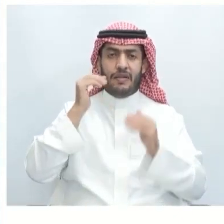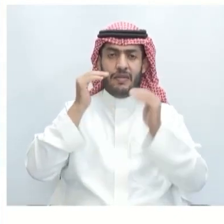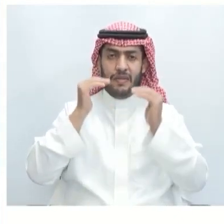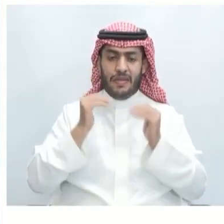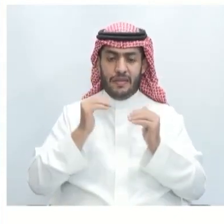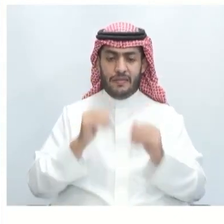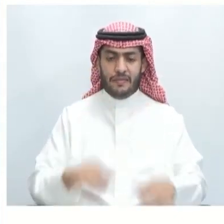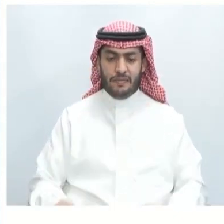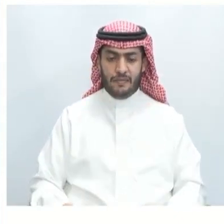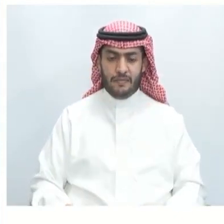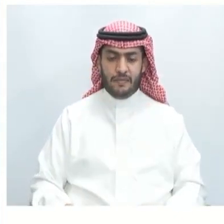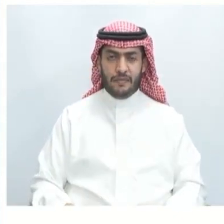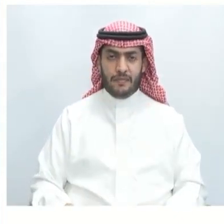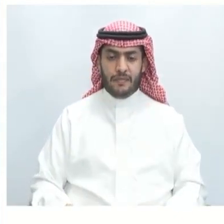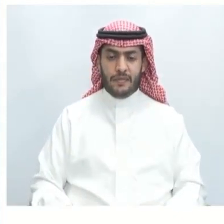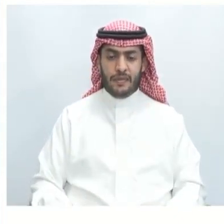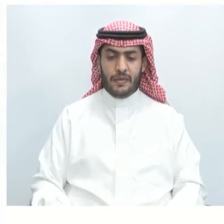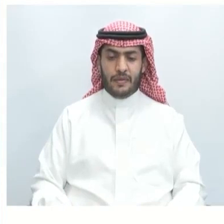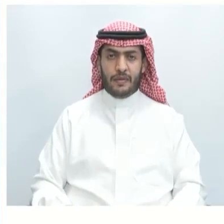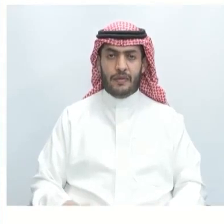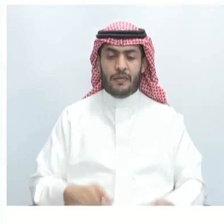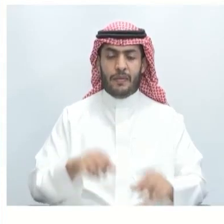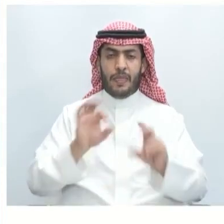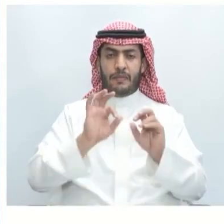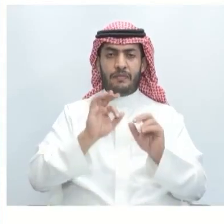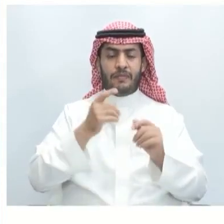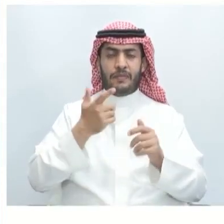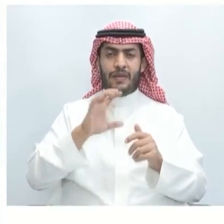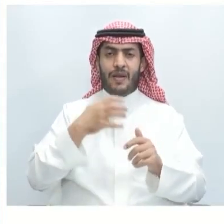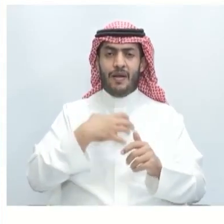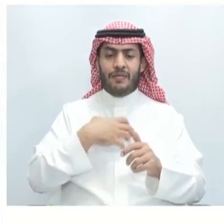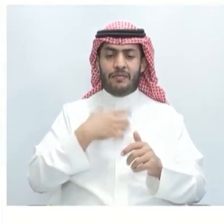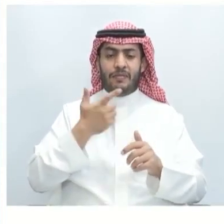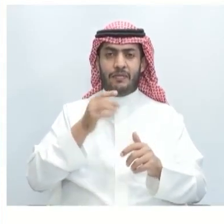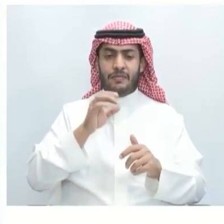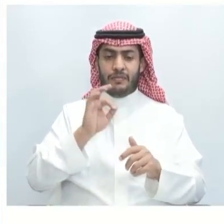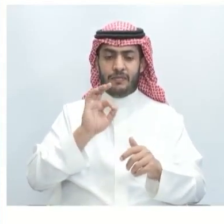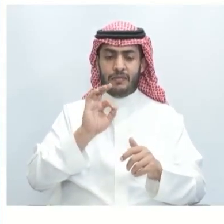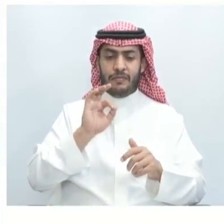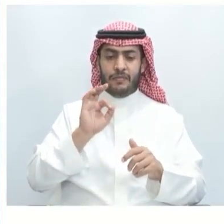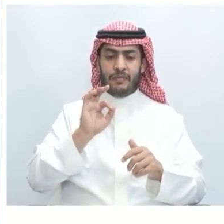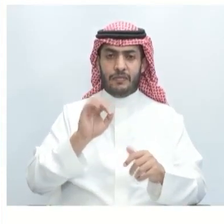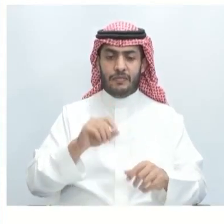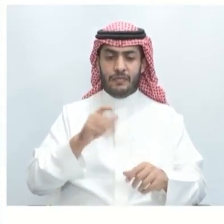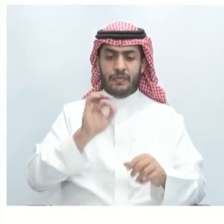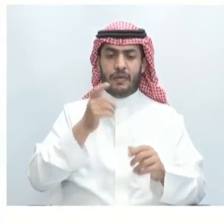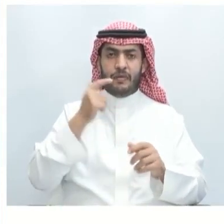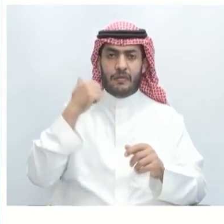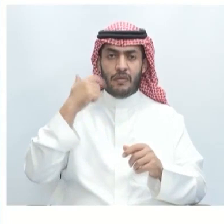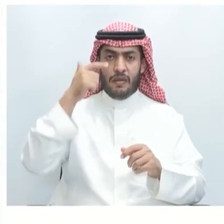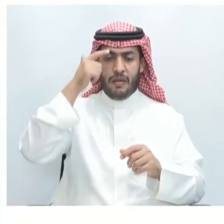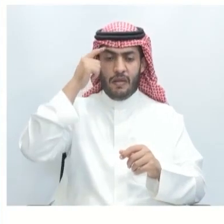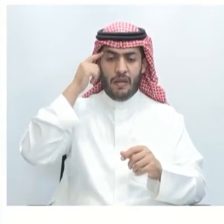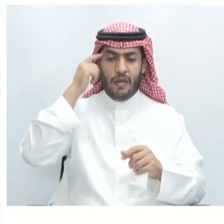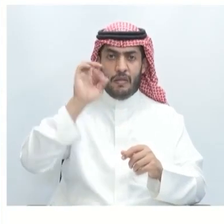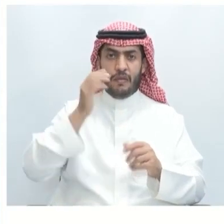انخفاض البيس اختصار بالتاكيد لوضع التشاؤم ذكرنا متشائم ونا نشاهد